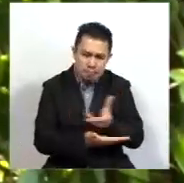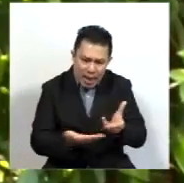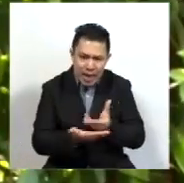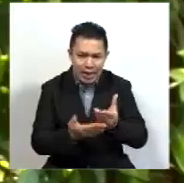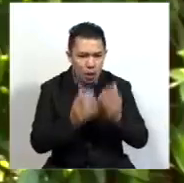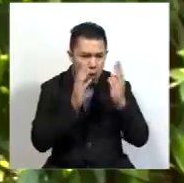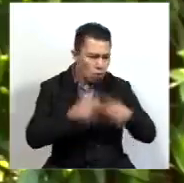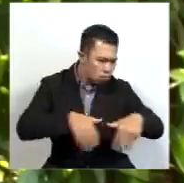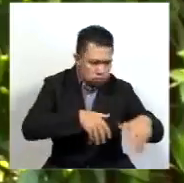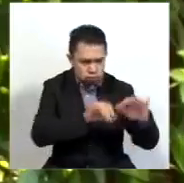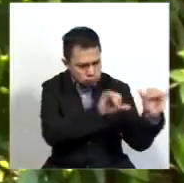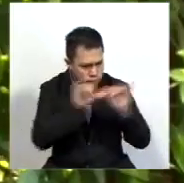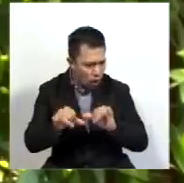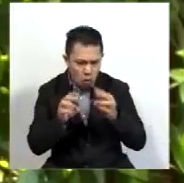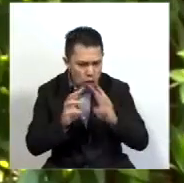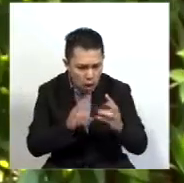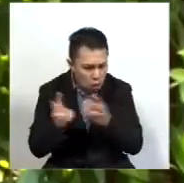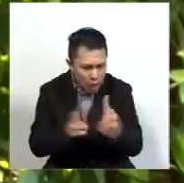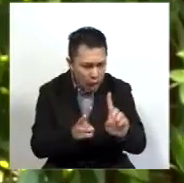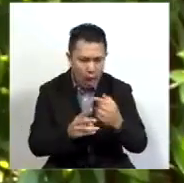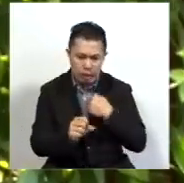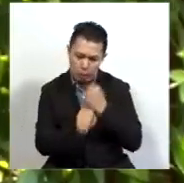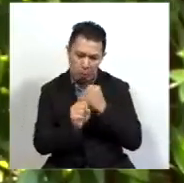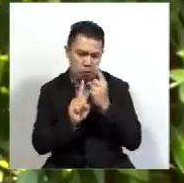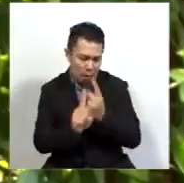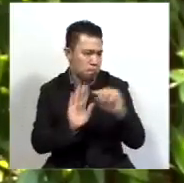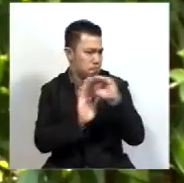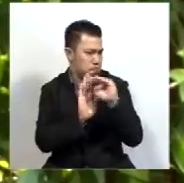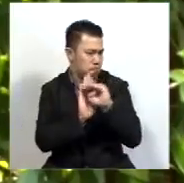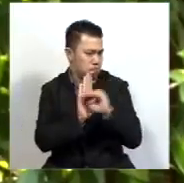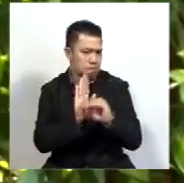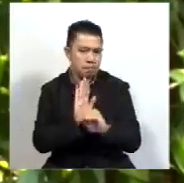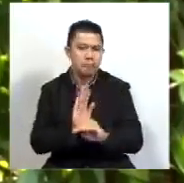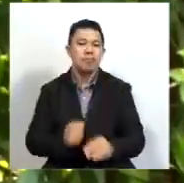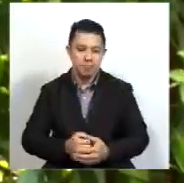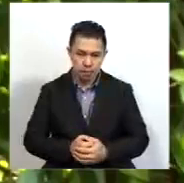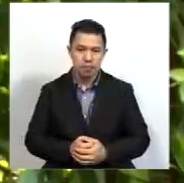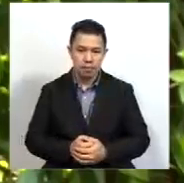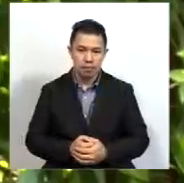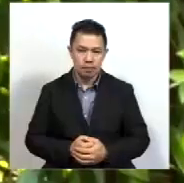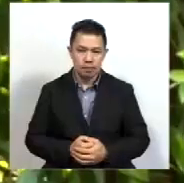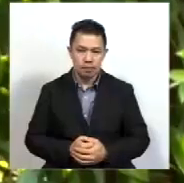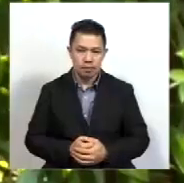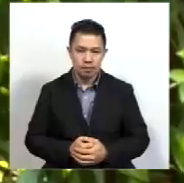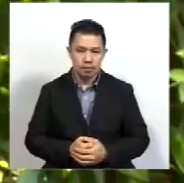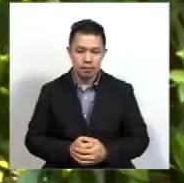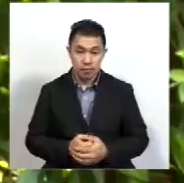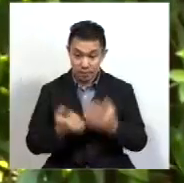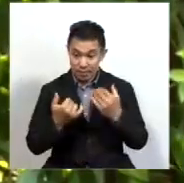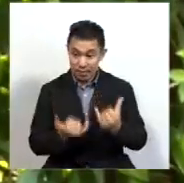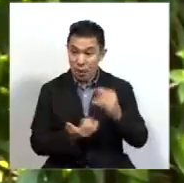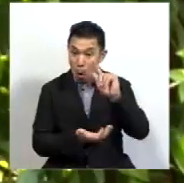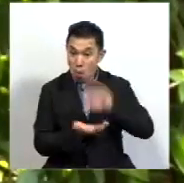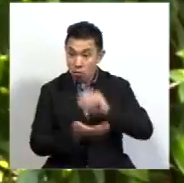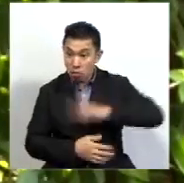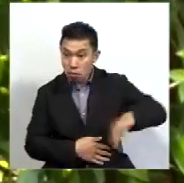ที่จะอพยพวางแผนหารือแล้วก็จะดำเนินการเป็นขั้นเป็นตอนมาโดยลำดับนะคะก็จากที่ข้อมูลล่าสุดที่หลายท่